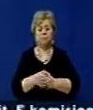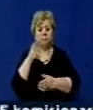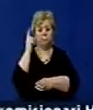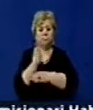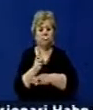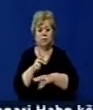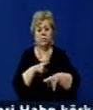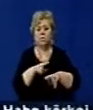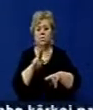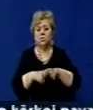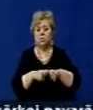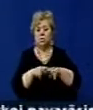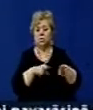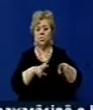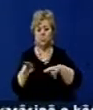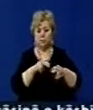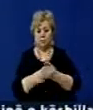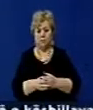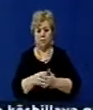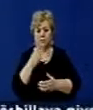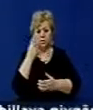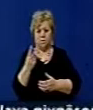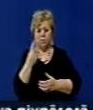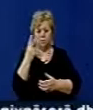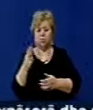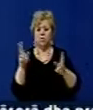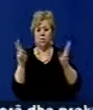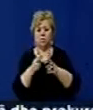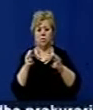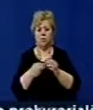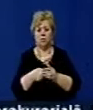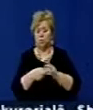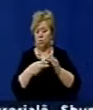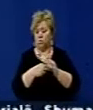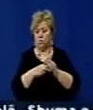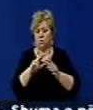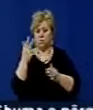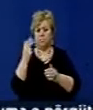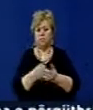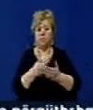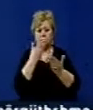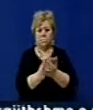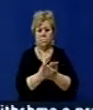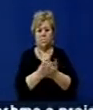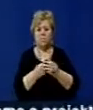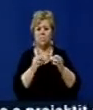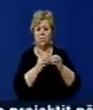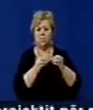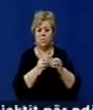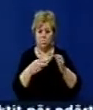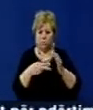gjykatës. Me 21 shkurt vitit 2013 me propozimin e zotit Beqiri, me 23 janar